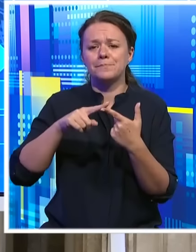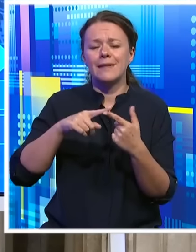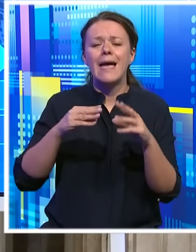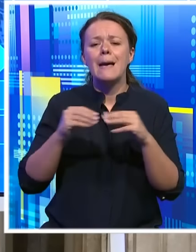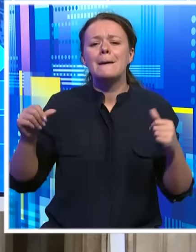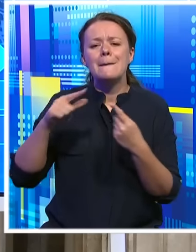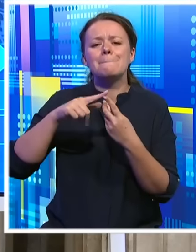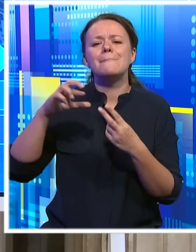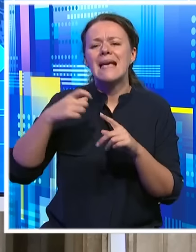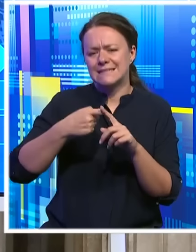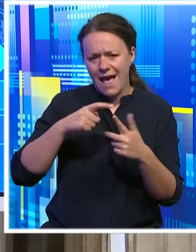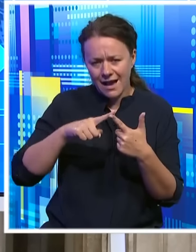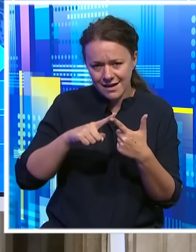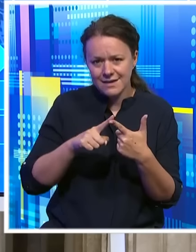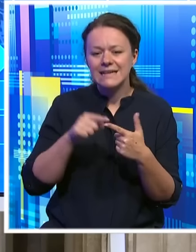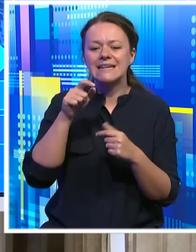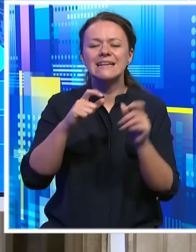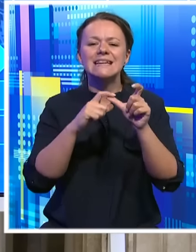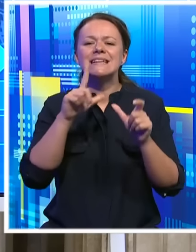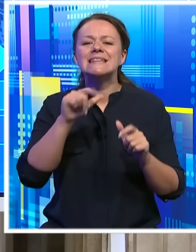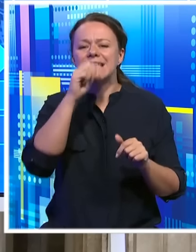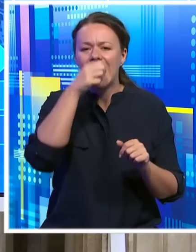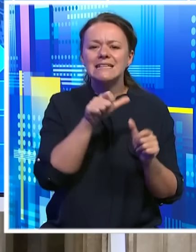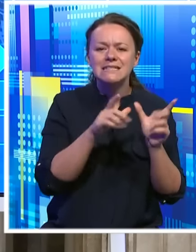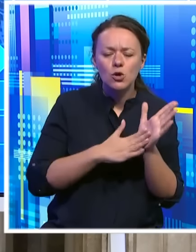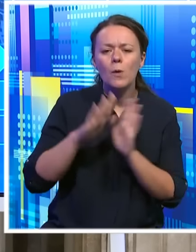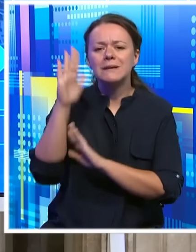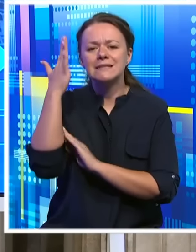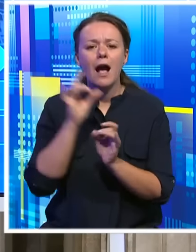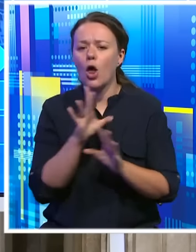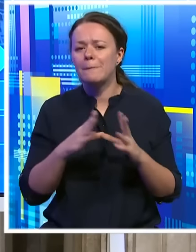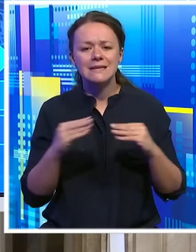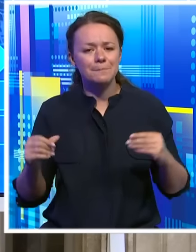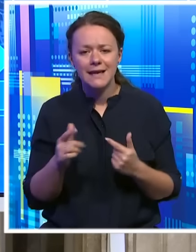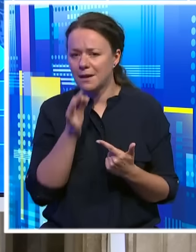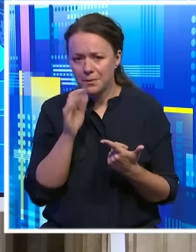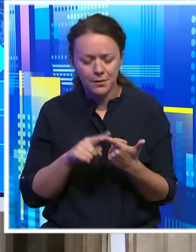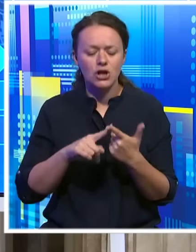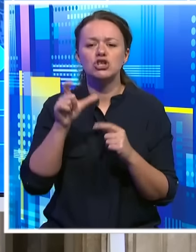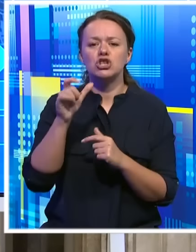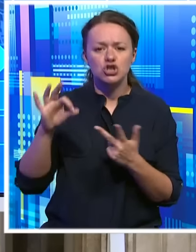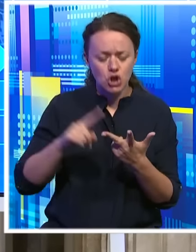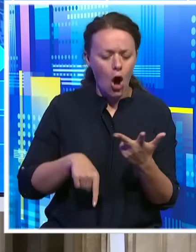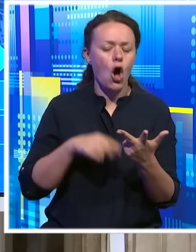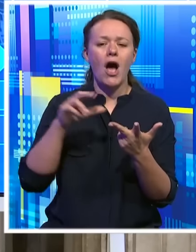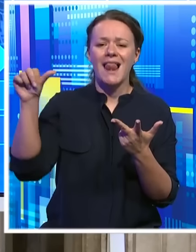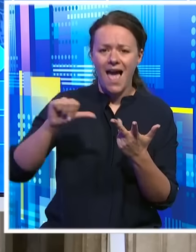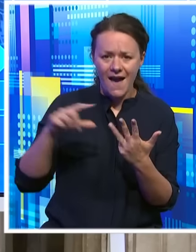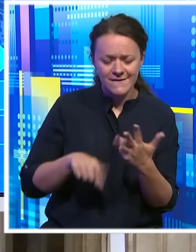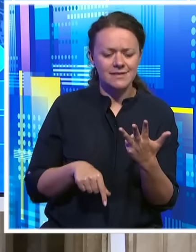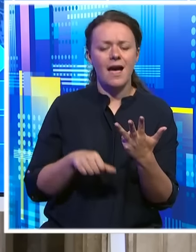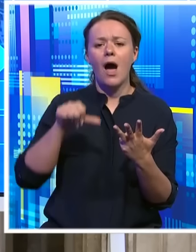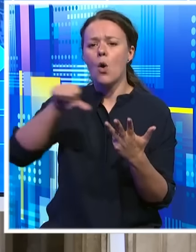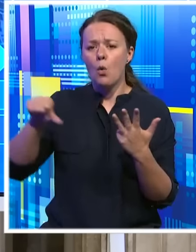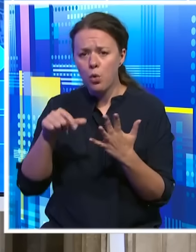imate silicijum i staklo bez peska, na soli, na naftu, na ulje i